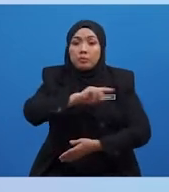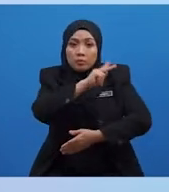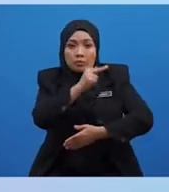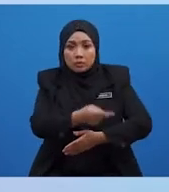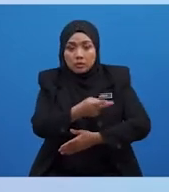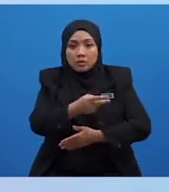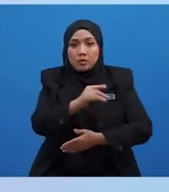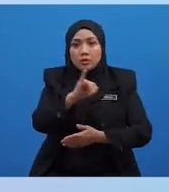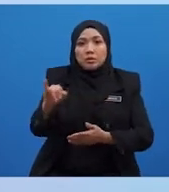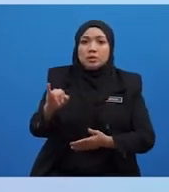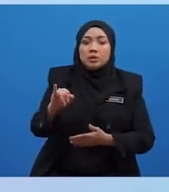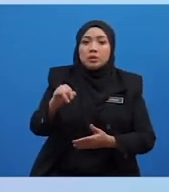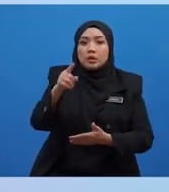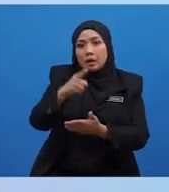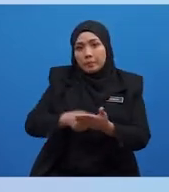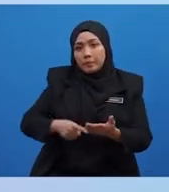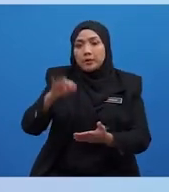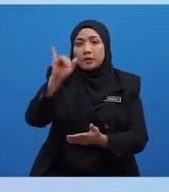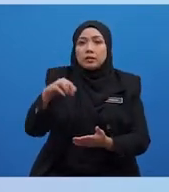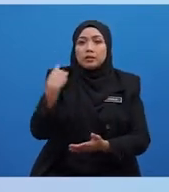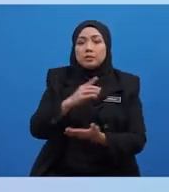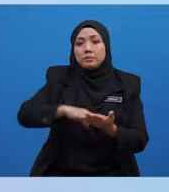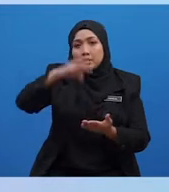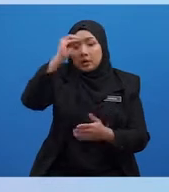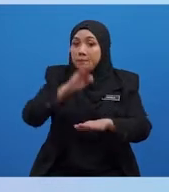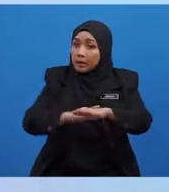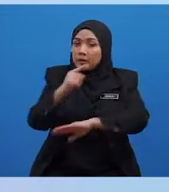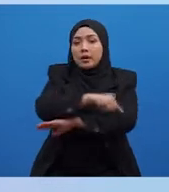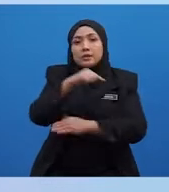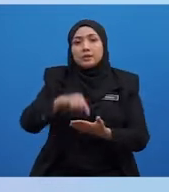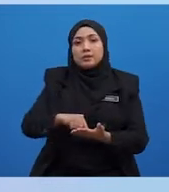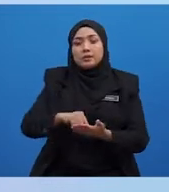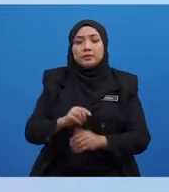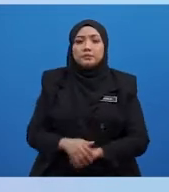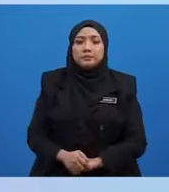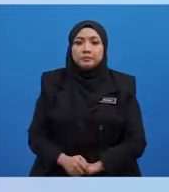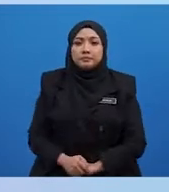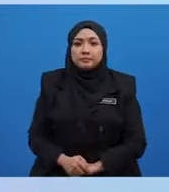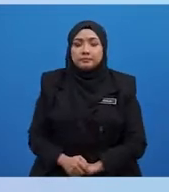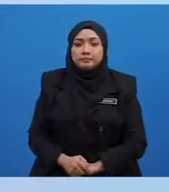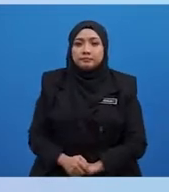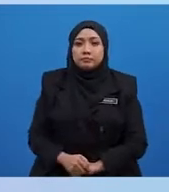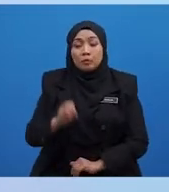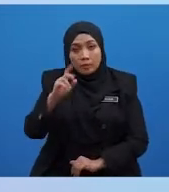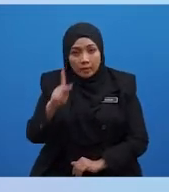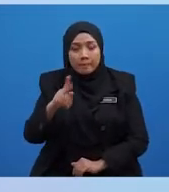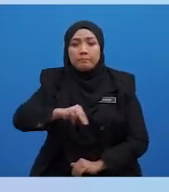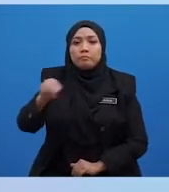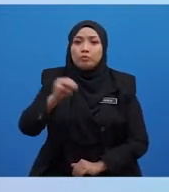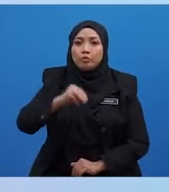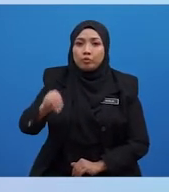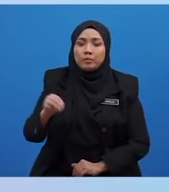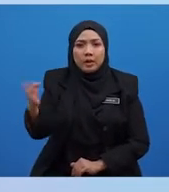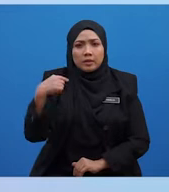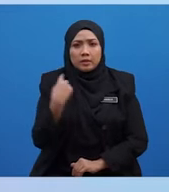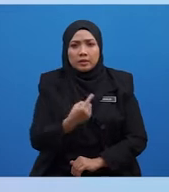komunikasi teknikal untuk membantu dalam penggunaan sesuatu produk atau sistem. Umumnya,